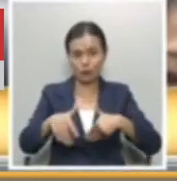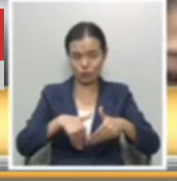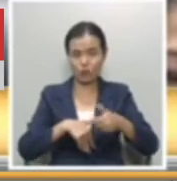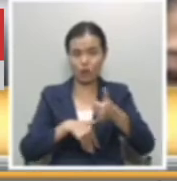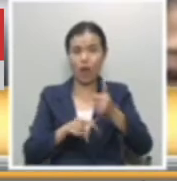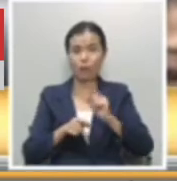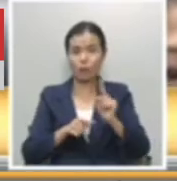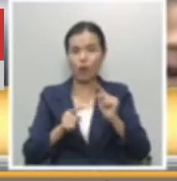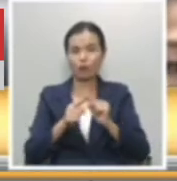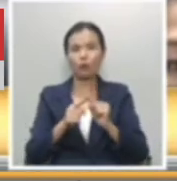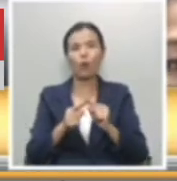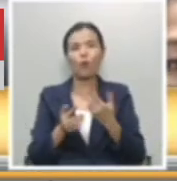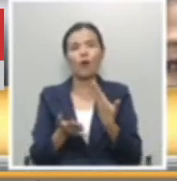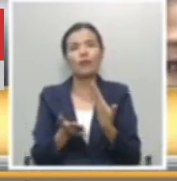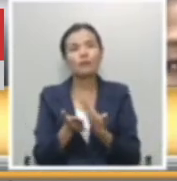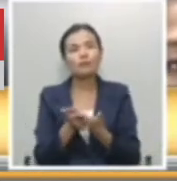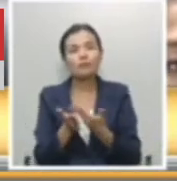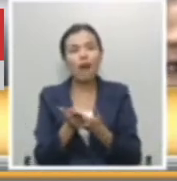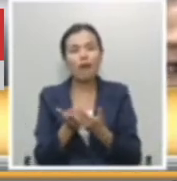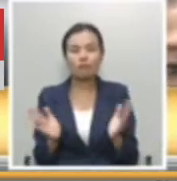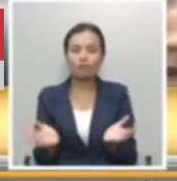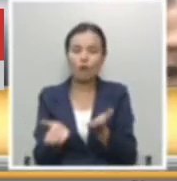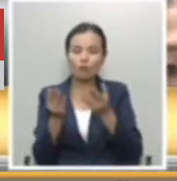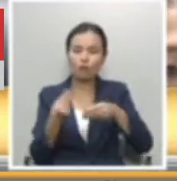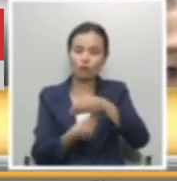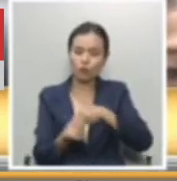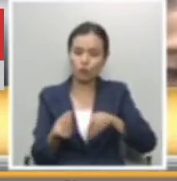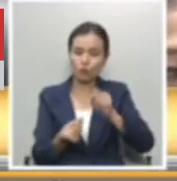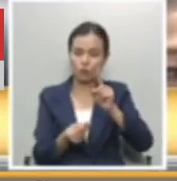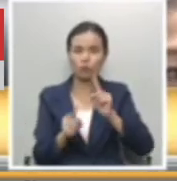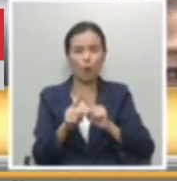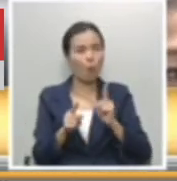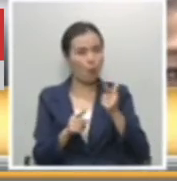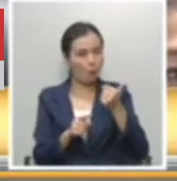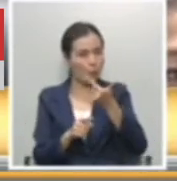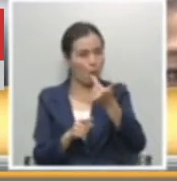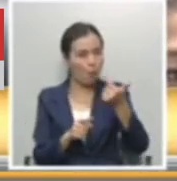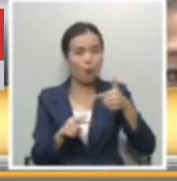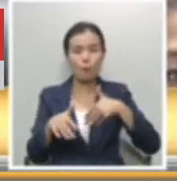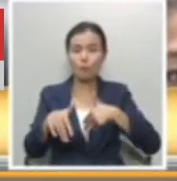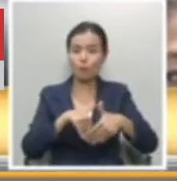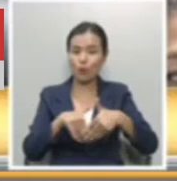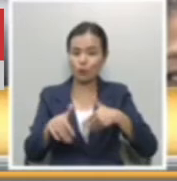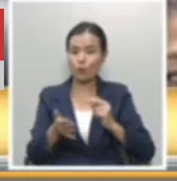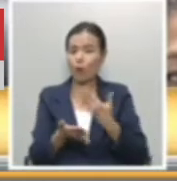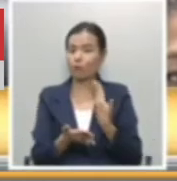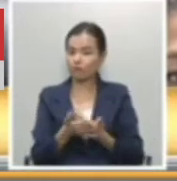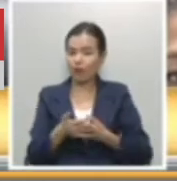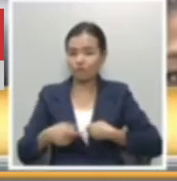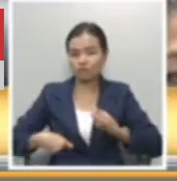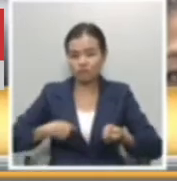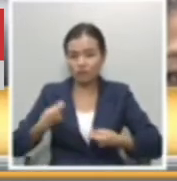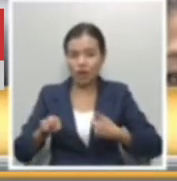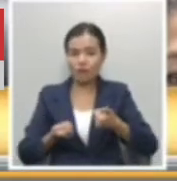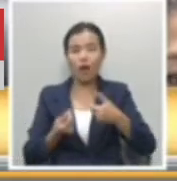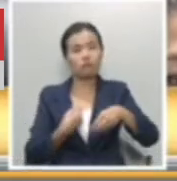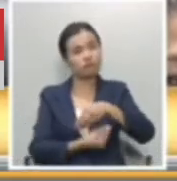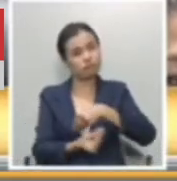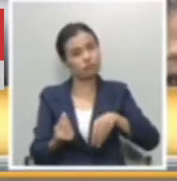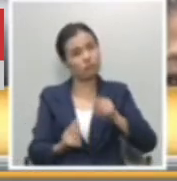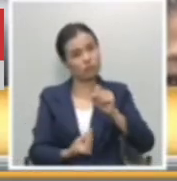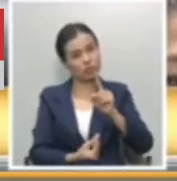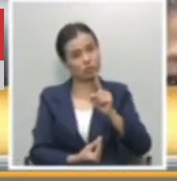เพื่อทำให้เกิดการกระตุ้นเศรษฐกิจอย่างต่อเนื่องซึ่งก็ได้ผลครับเพราะพี่น้องประชาชนเขากล้าจับจ่ายใช้สอยเนื่องจากเศรษฐกิจดี